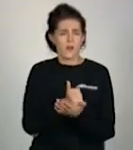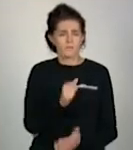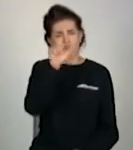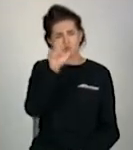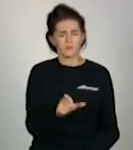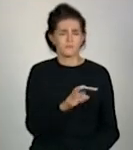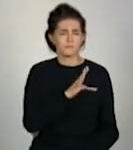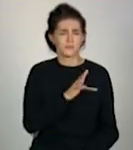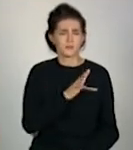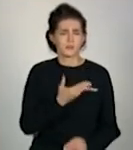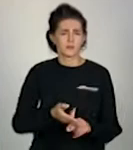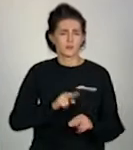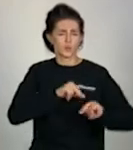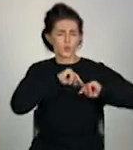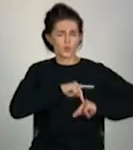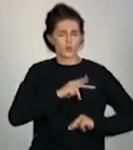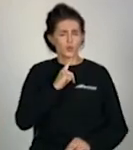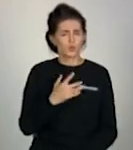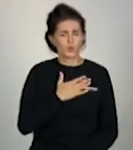человек был трудолюбив,